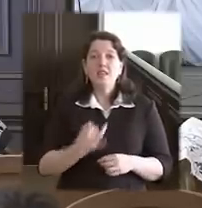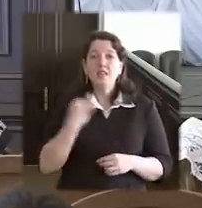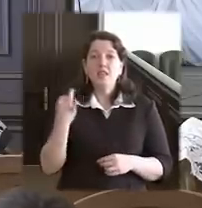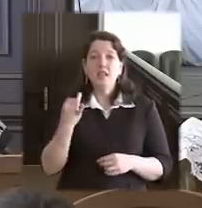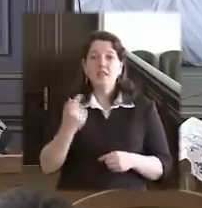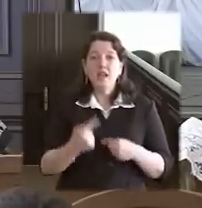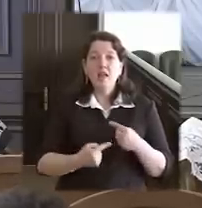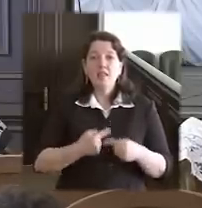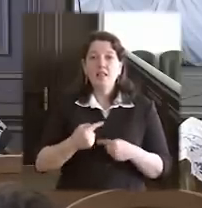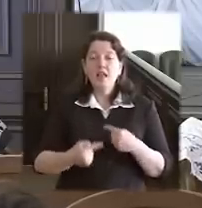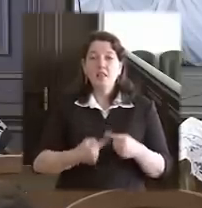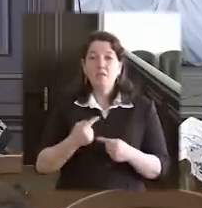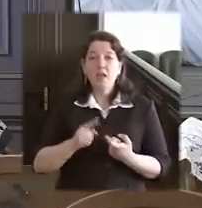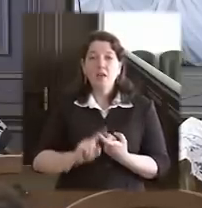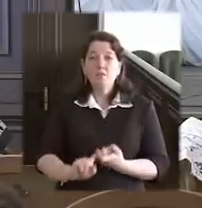следствия